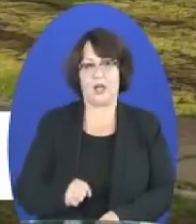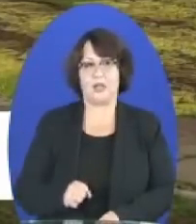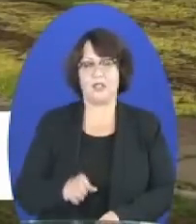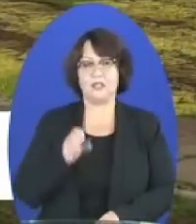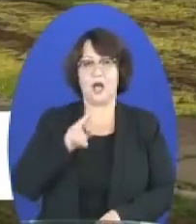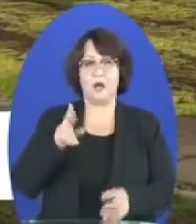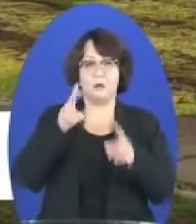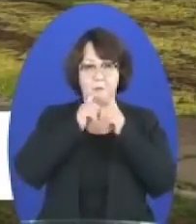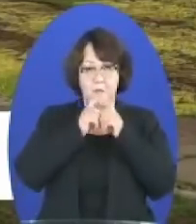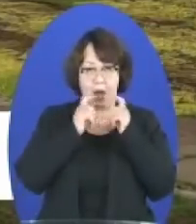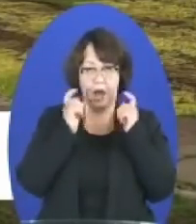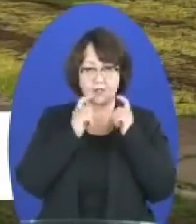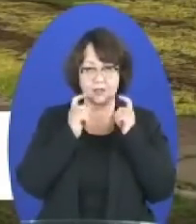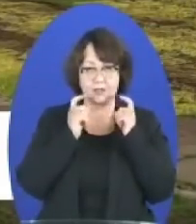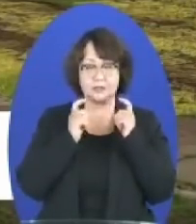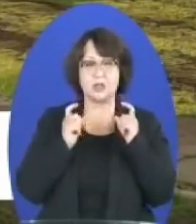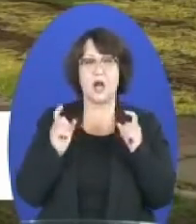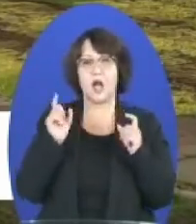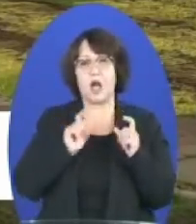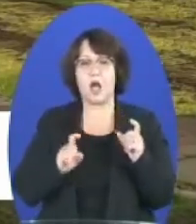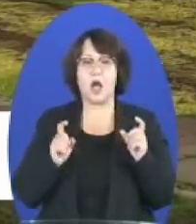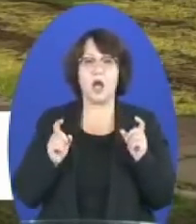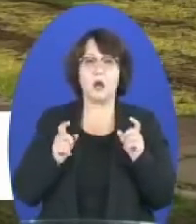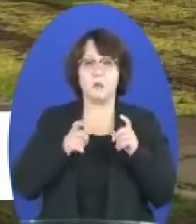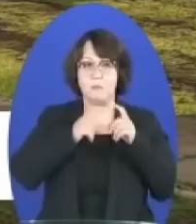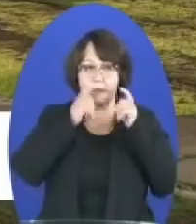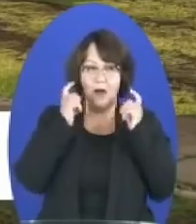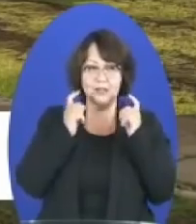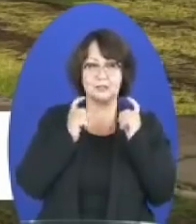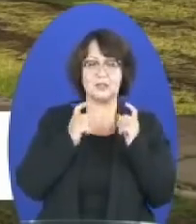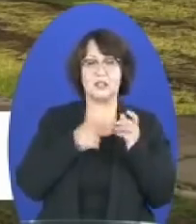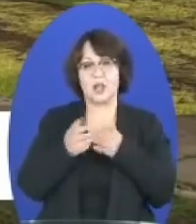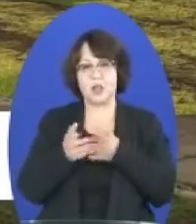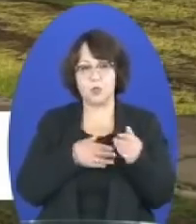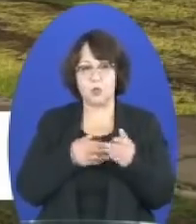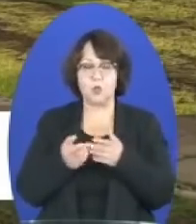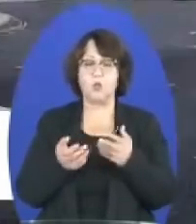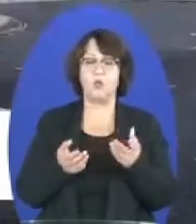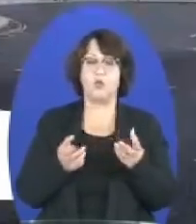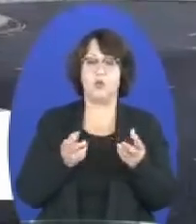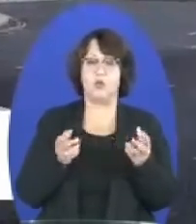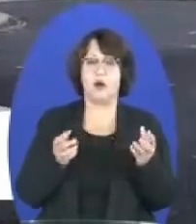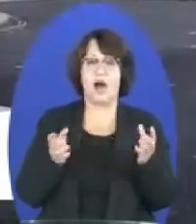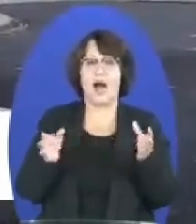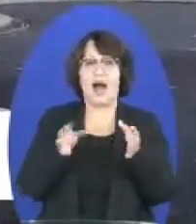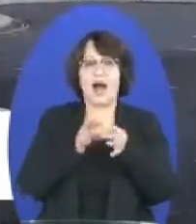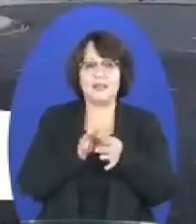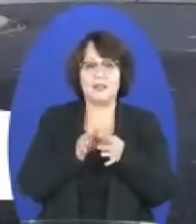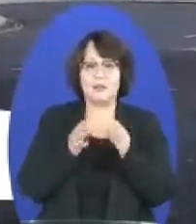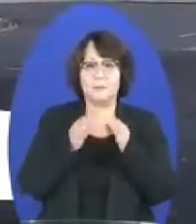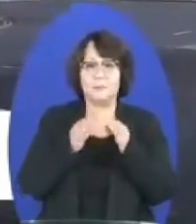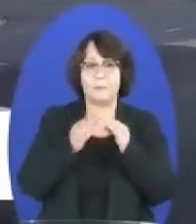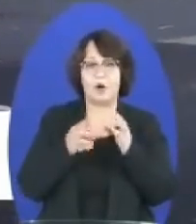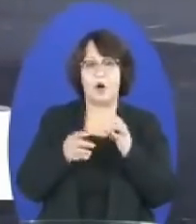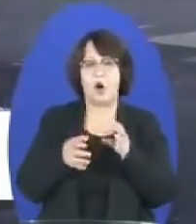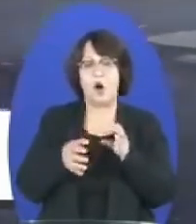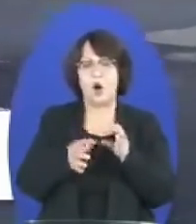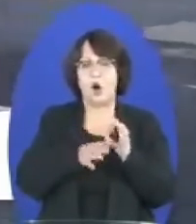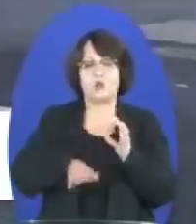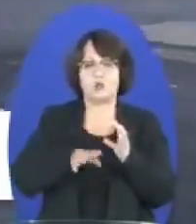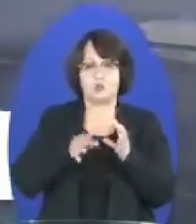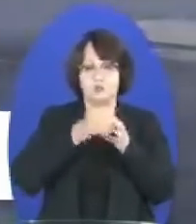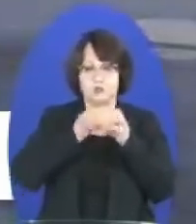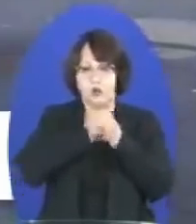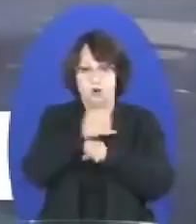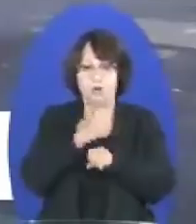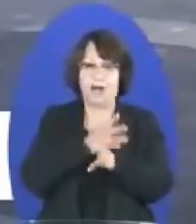саяхан амны халттай олон нийтийн өмнө гарч амны халт хэрэглэх нь дэлгүүр гихмит халттай орчинд цар тахлаас урьдчилан сэргийлэхэд